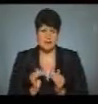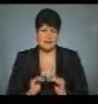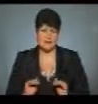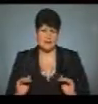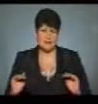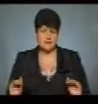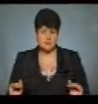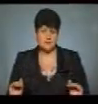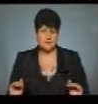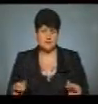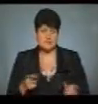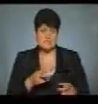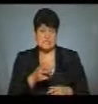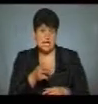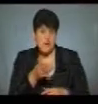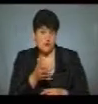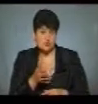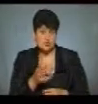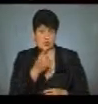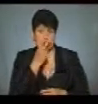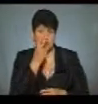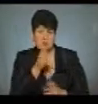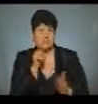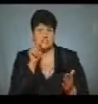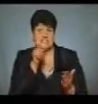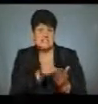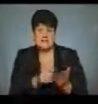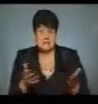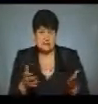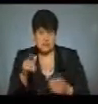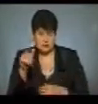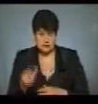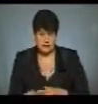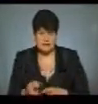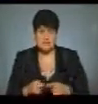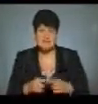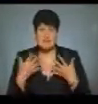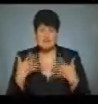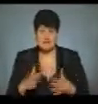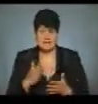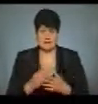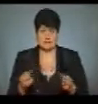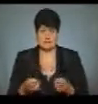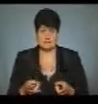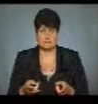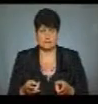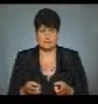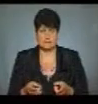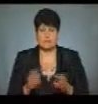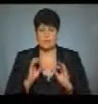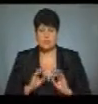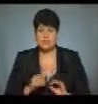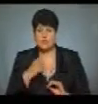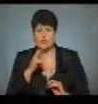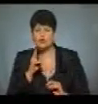Тому стріляючи, навіть не бачачи цілі людини, це вже є умисність. Прокурор каже, хто саме зробив